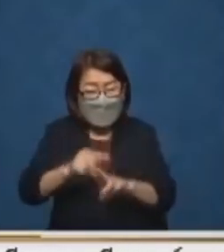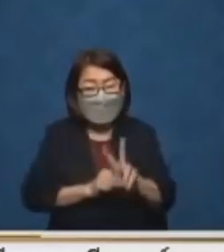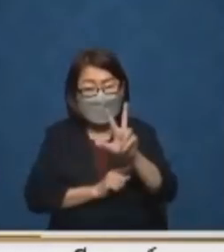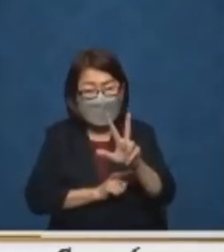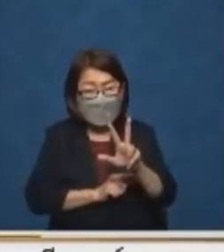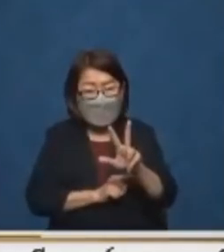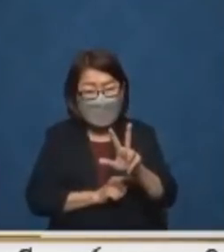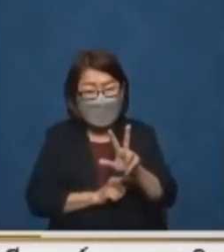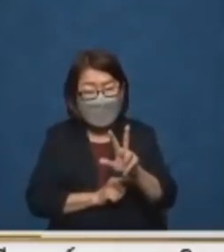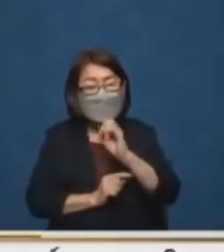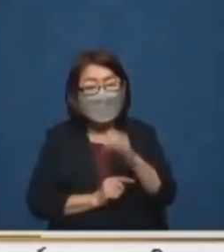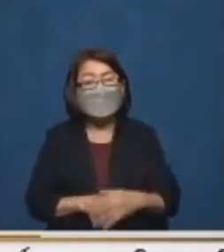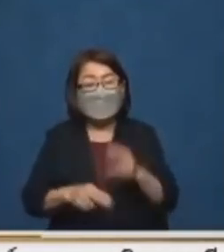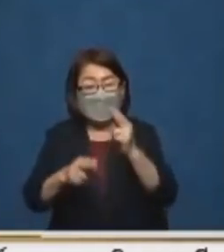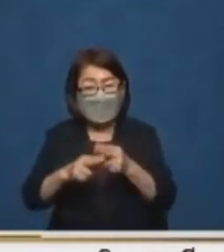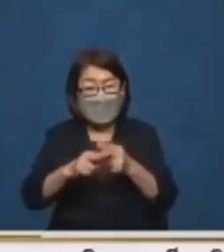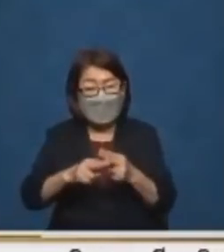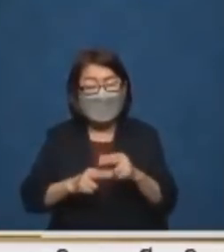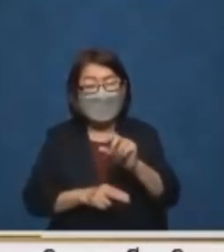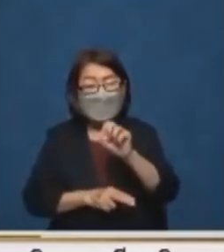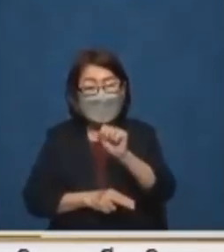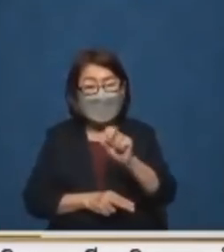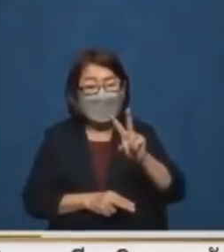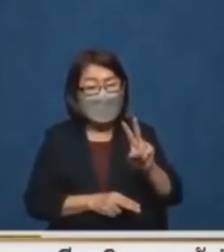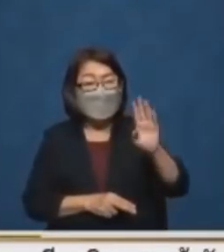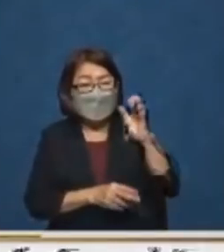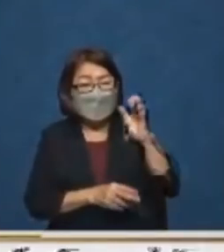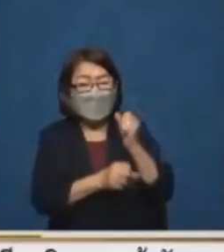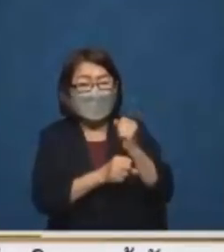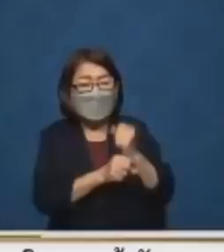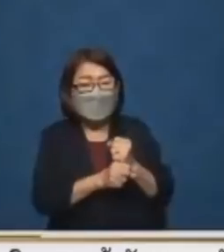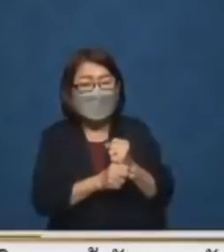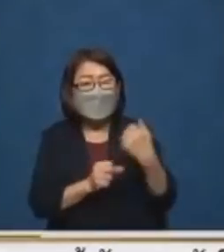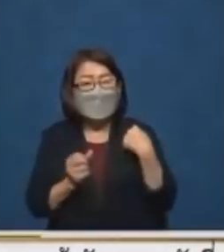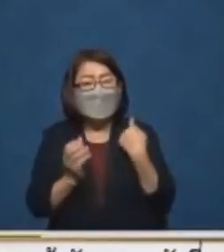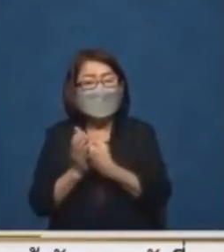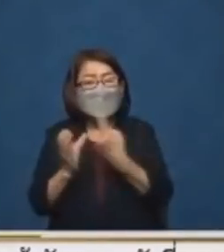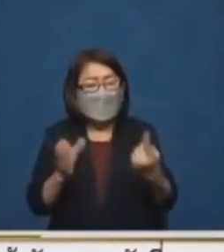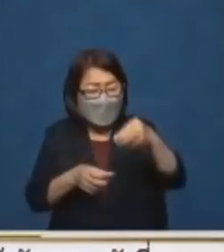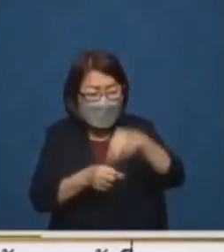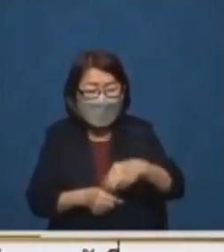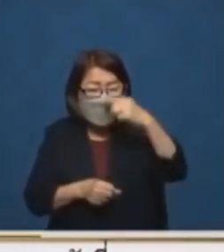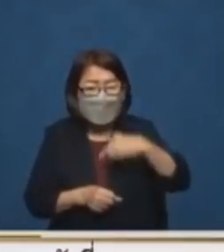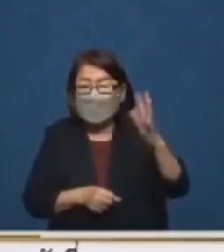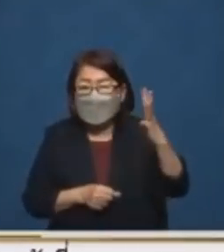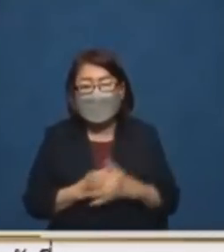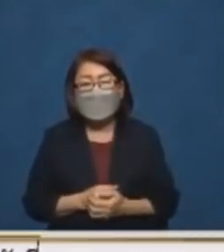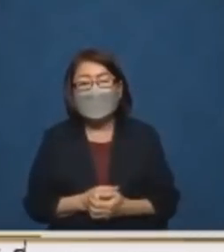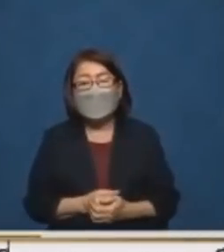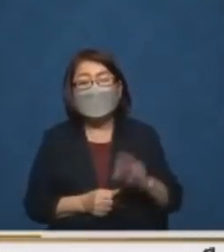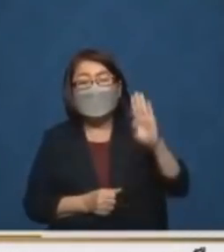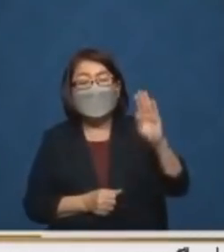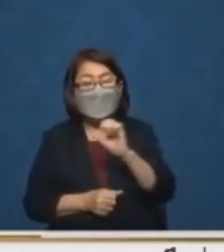บอกว่า วักซีนยี่ห้อชิโนวัก บริษัทผู้ผลิตไม่มีตัแทนจำหน่ายในประเทศไยโดยชิโนวัก มอบหมาย